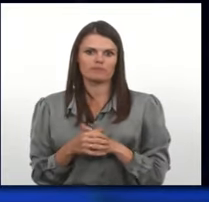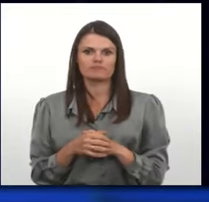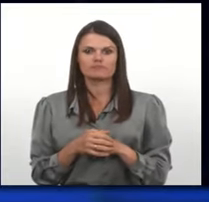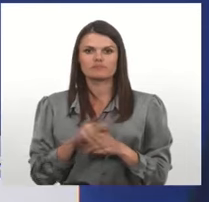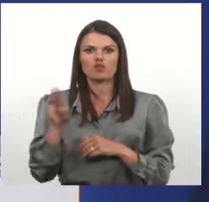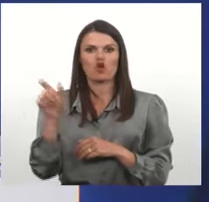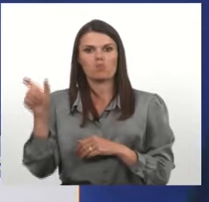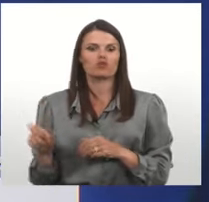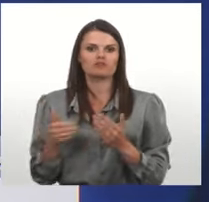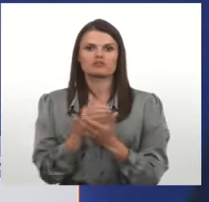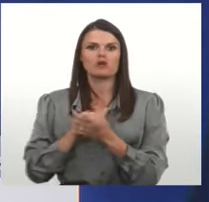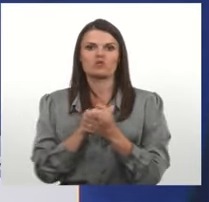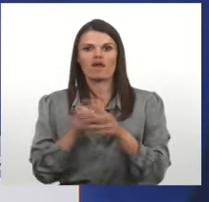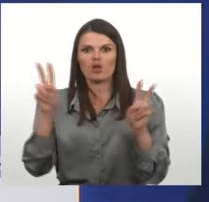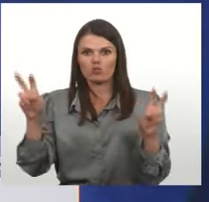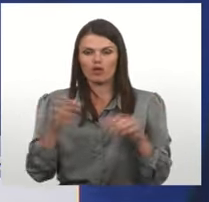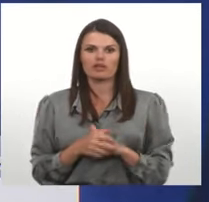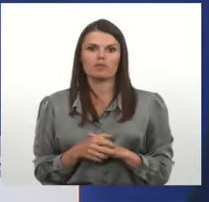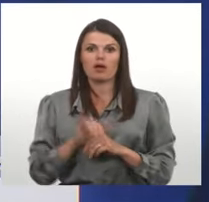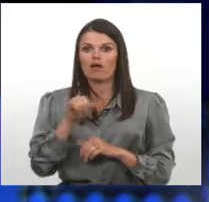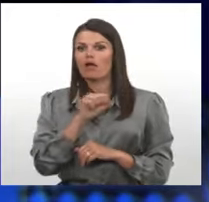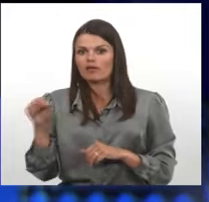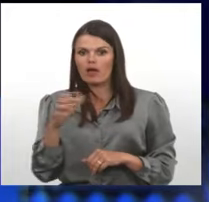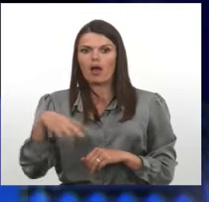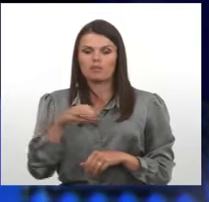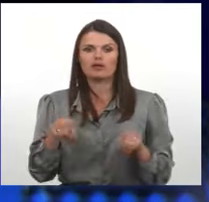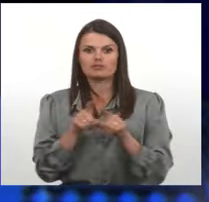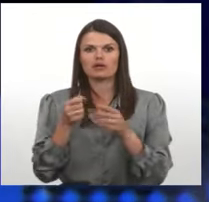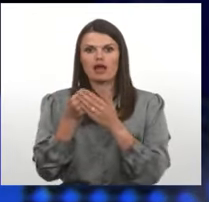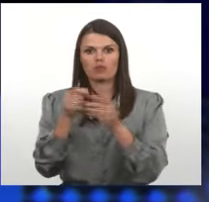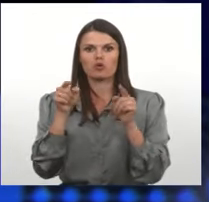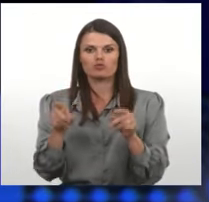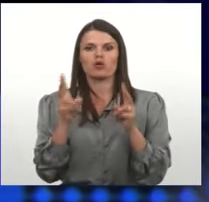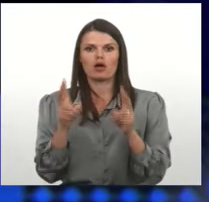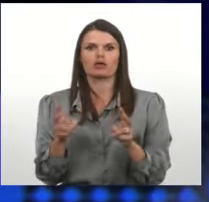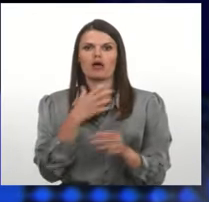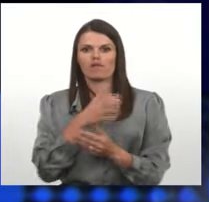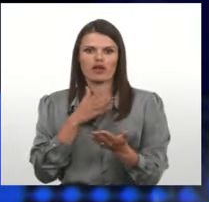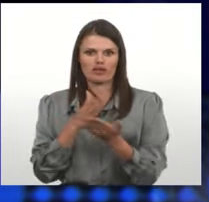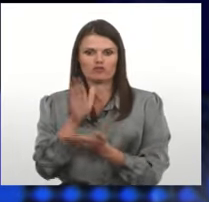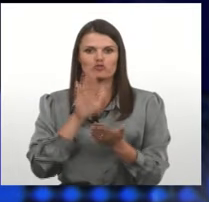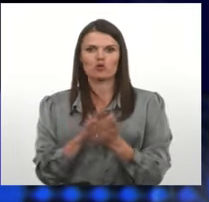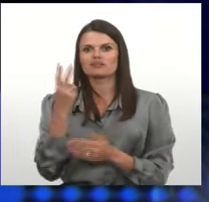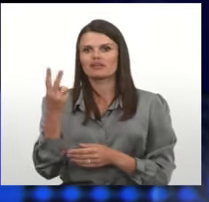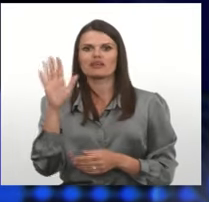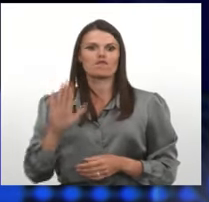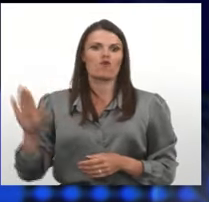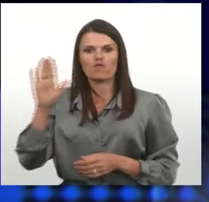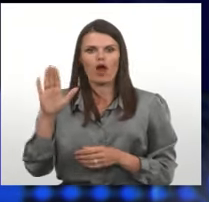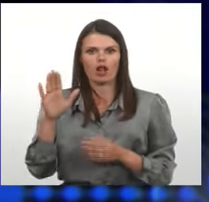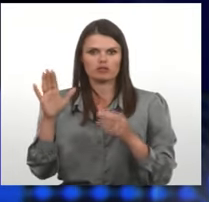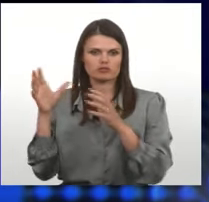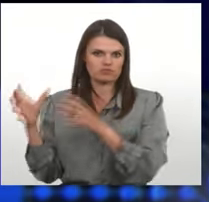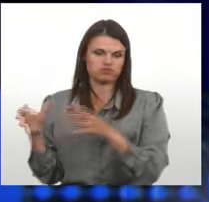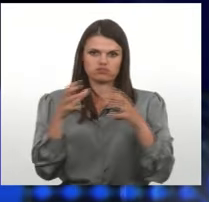Valdis Dombrovskis, jaunā vienotība. Jā, mēs arī atbalstam to, ka ir jāvirzās uz divu valstu